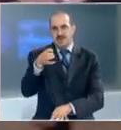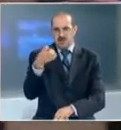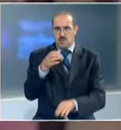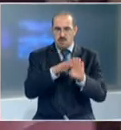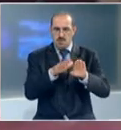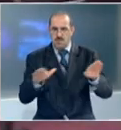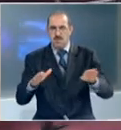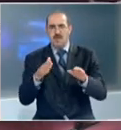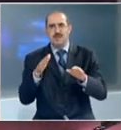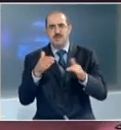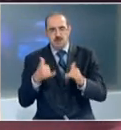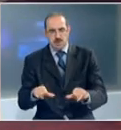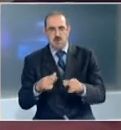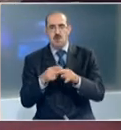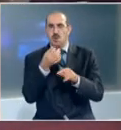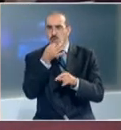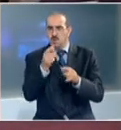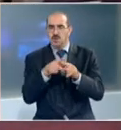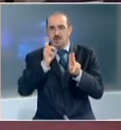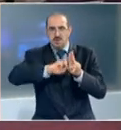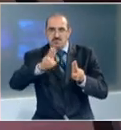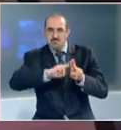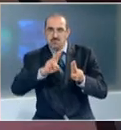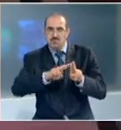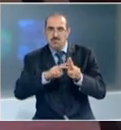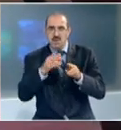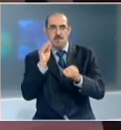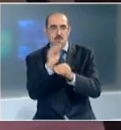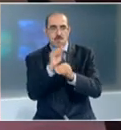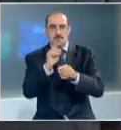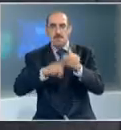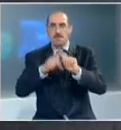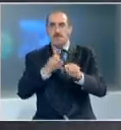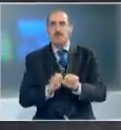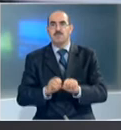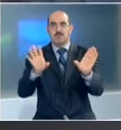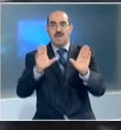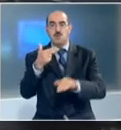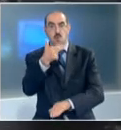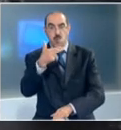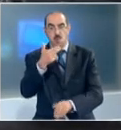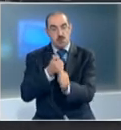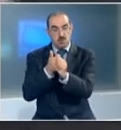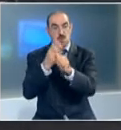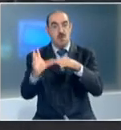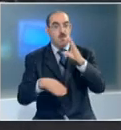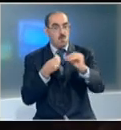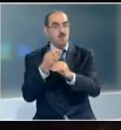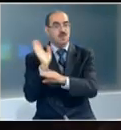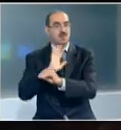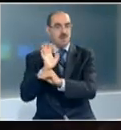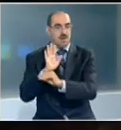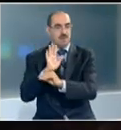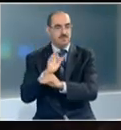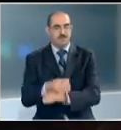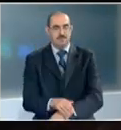مقعد، كما جهزت خلال عملية إعادة التهيئة بجهاز بث رقمي يتماشى مع عالم السينما في